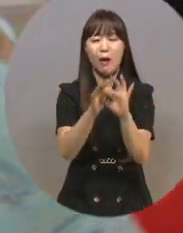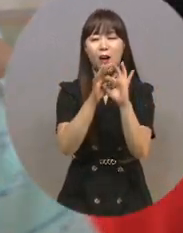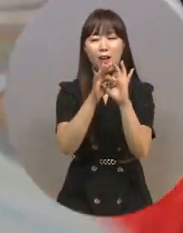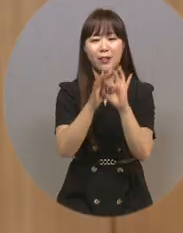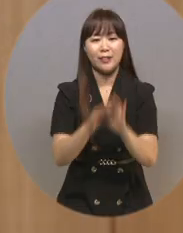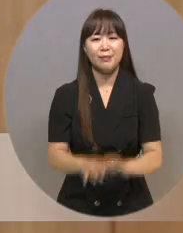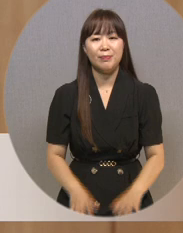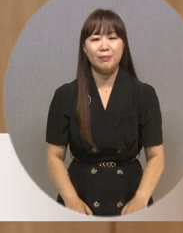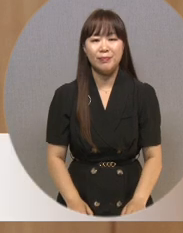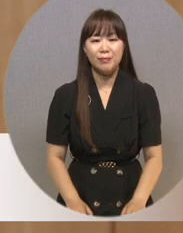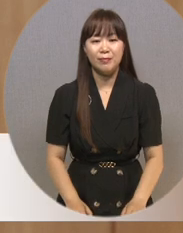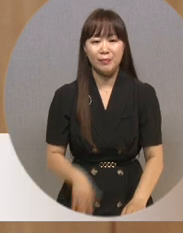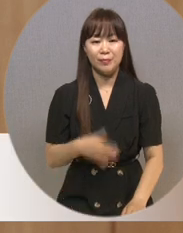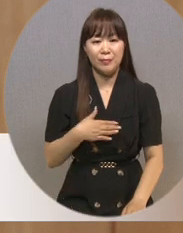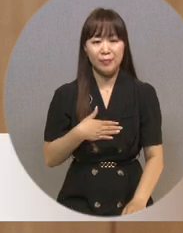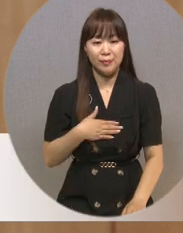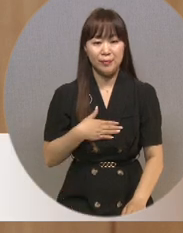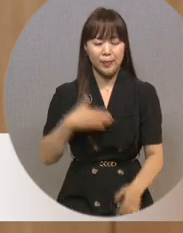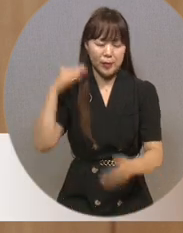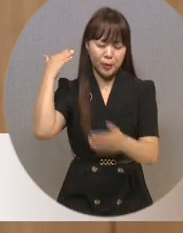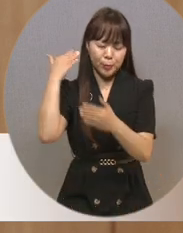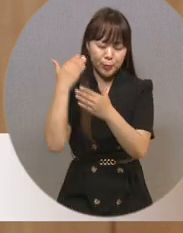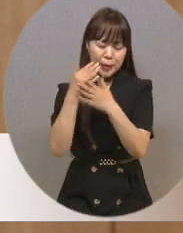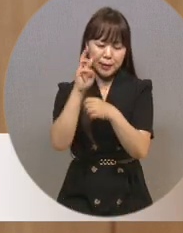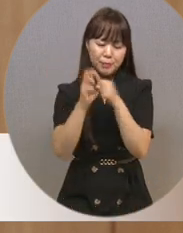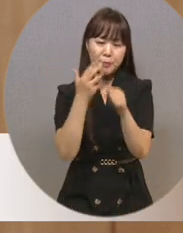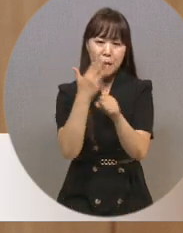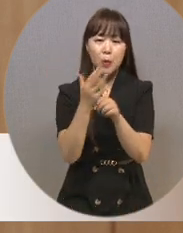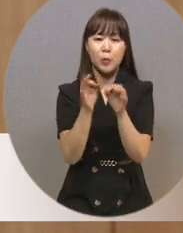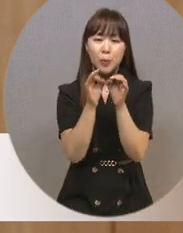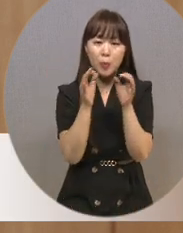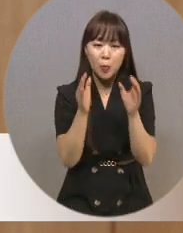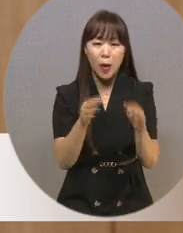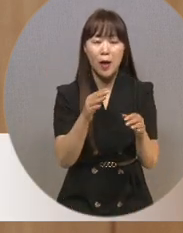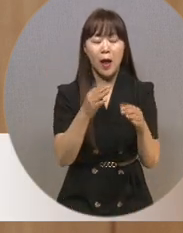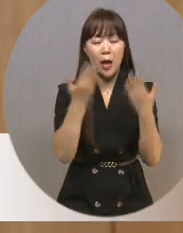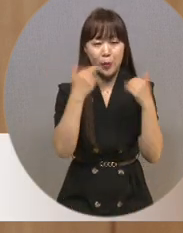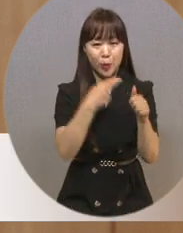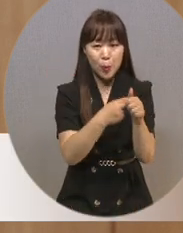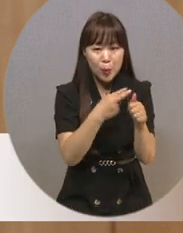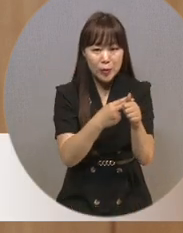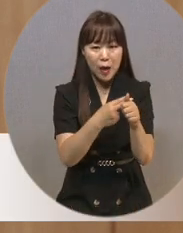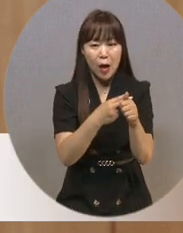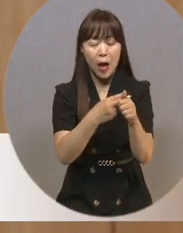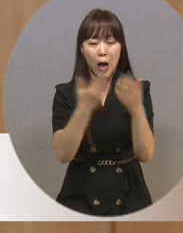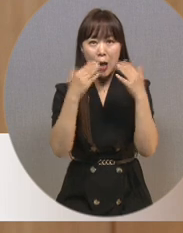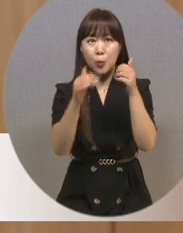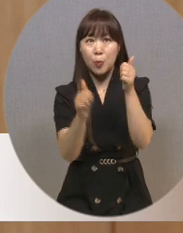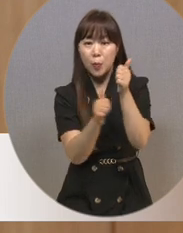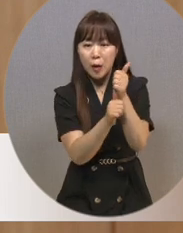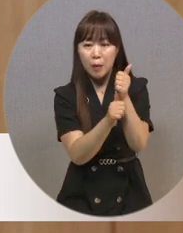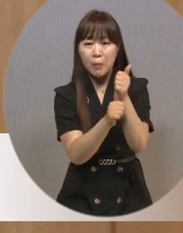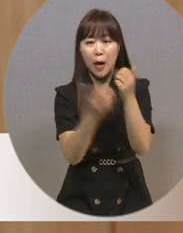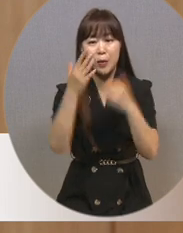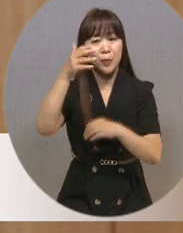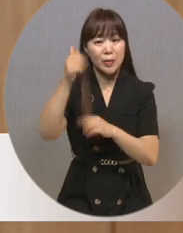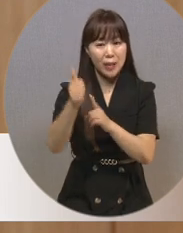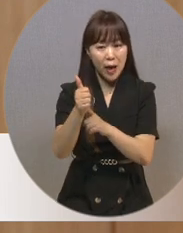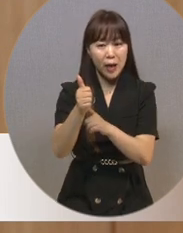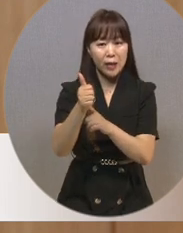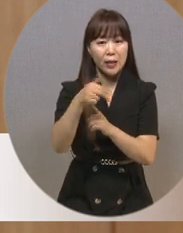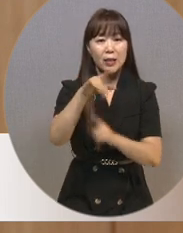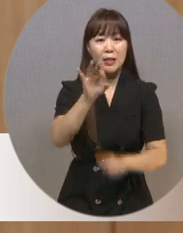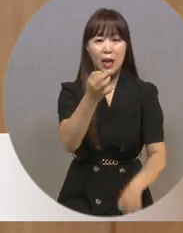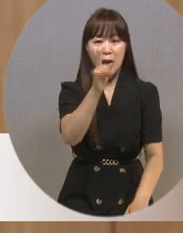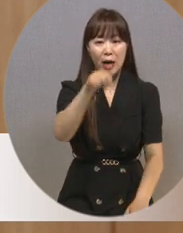있습니다. 저는 지난 38년간 그 교사, 또 교감, 또 교장, 장학사,